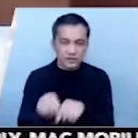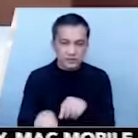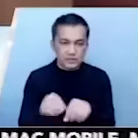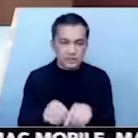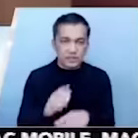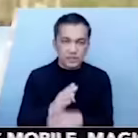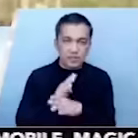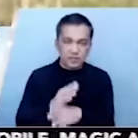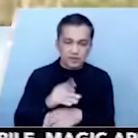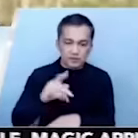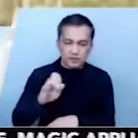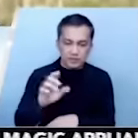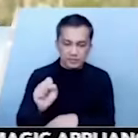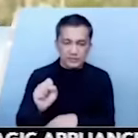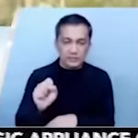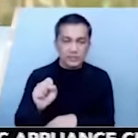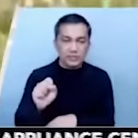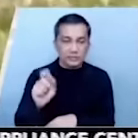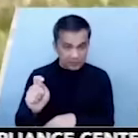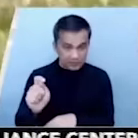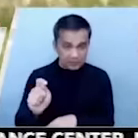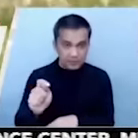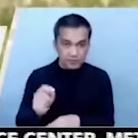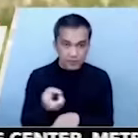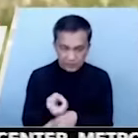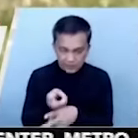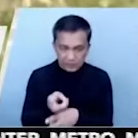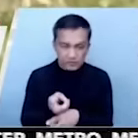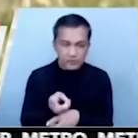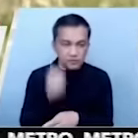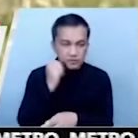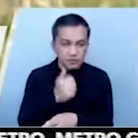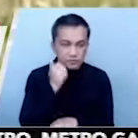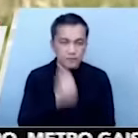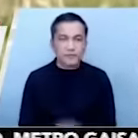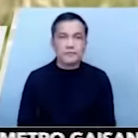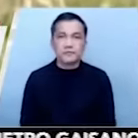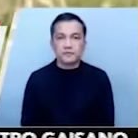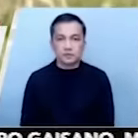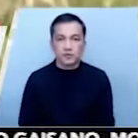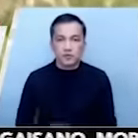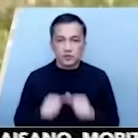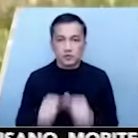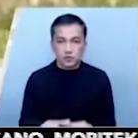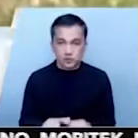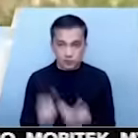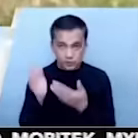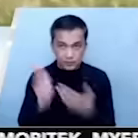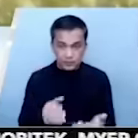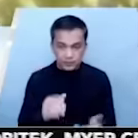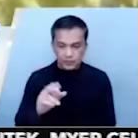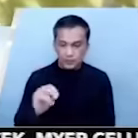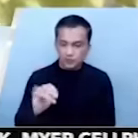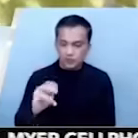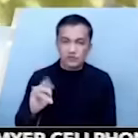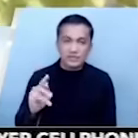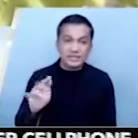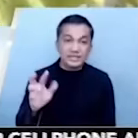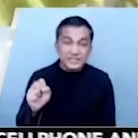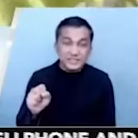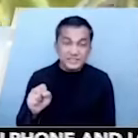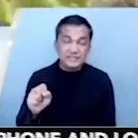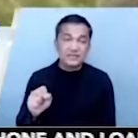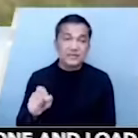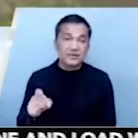bantay sarado. Yung kagandahan nito yung continuous yung supply ng nutrients. Continuous yung supply ng nutrients, yaka